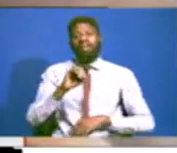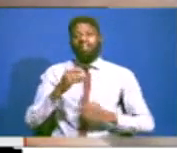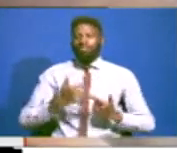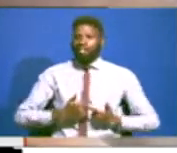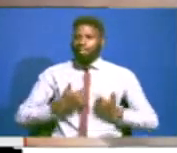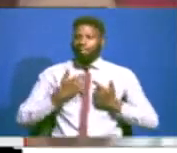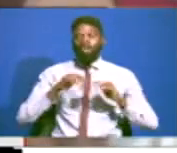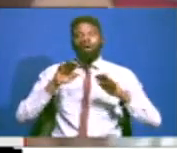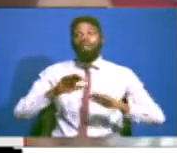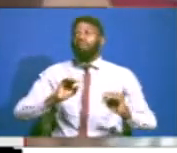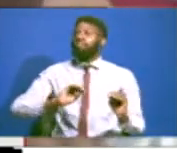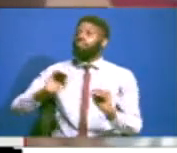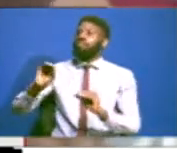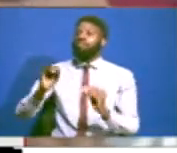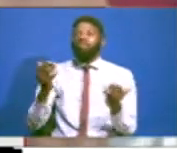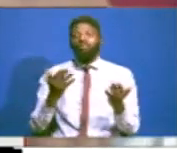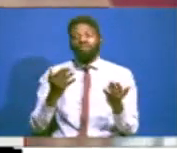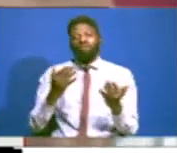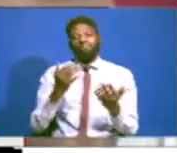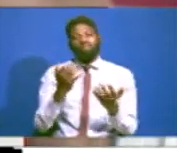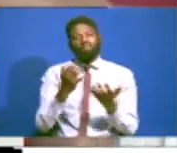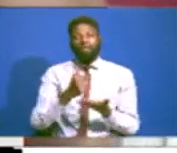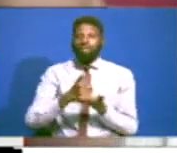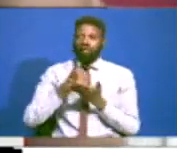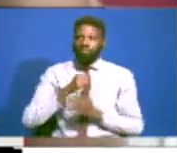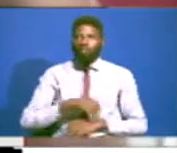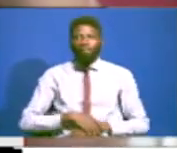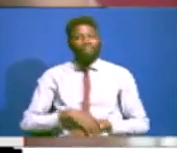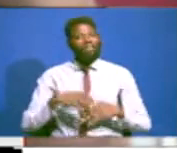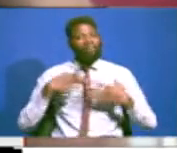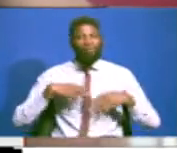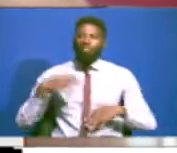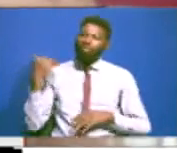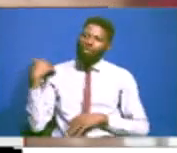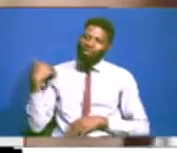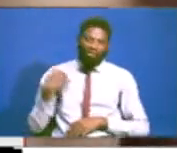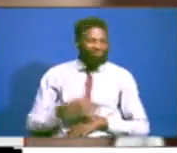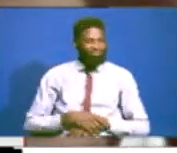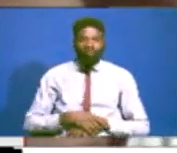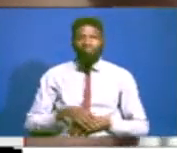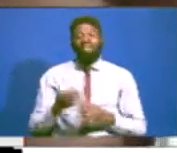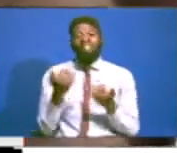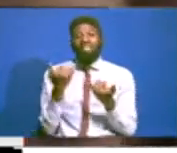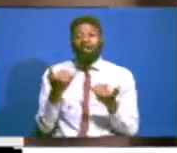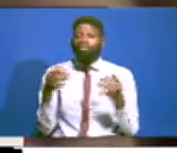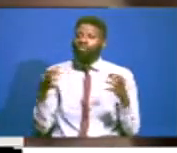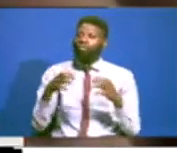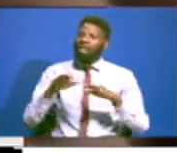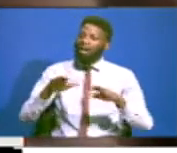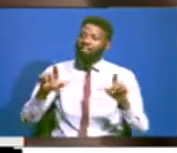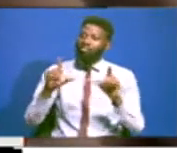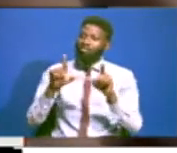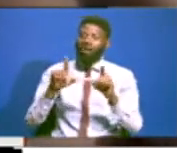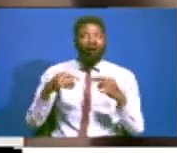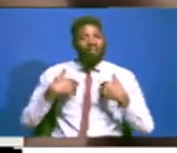wapi? Tunaomba usaidizi. Uache kusumbua wananchi. Na siku hizi squatters hawasumbuliwi. Na hii kesi iko kotini. Hatuoni